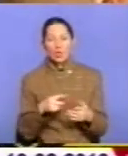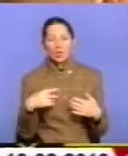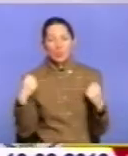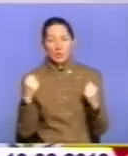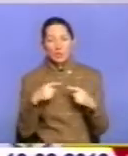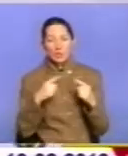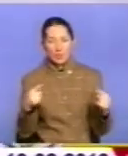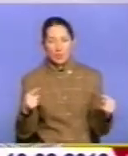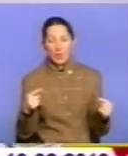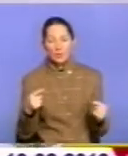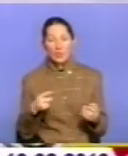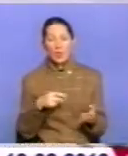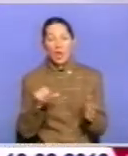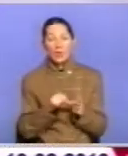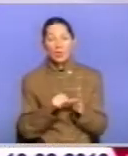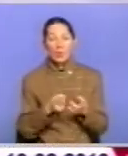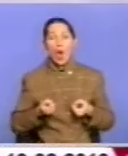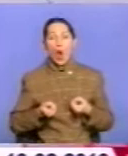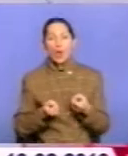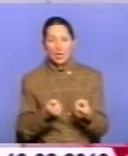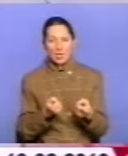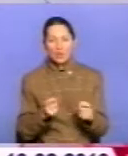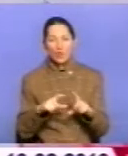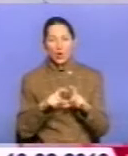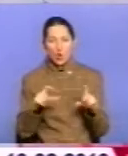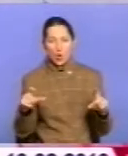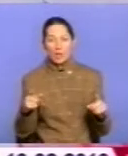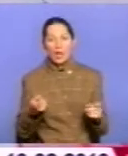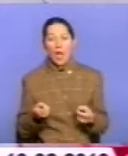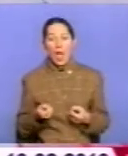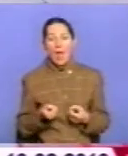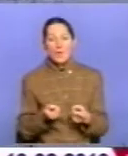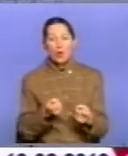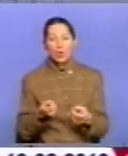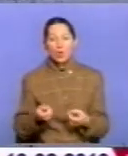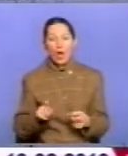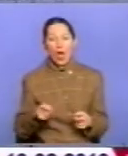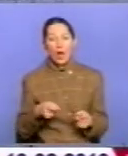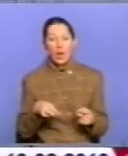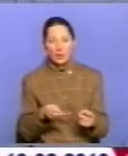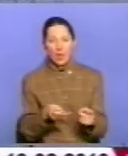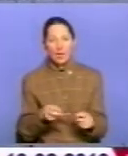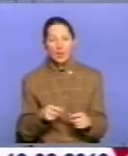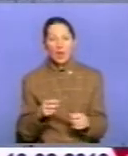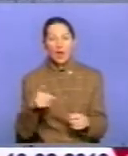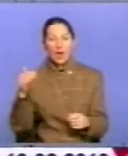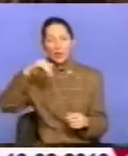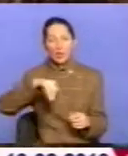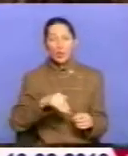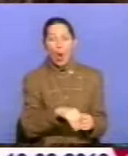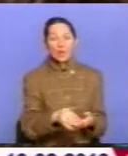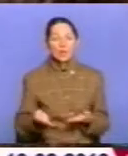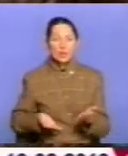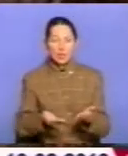виступи хокеїстів школи фігурного катання, учнів дитячої юнацької спортивної школи гірськолижного спорту. Планують започаткувати